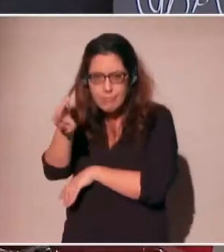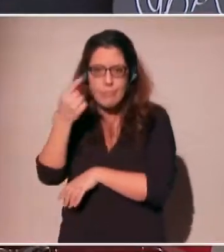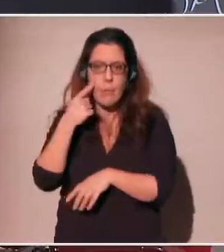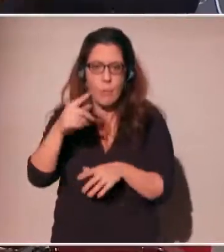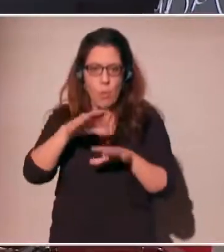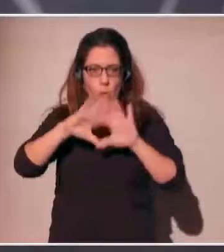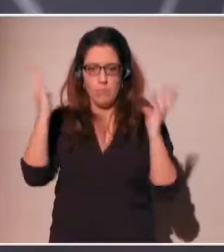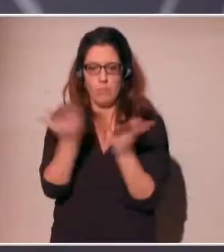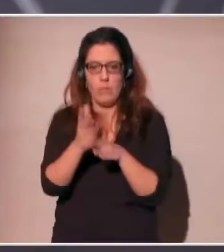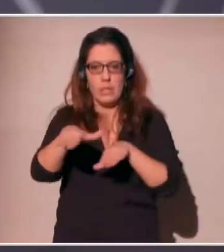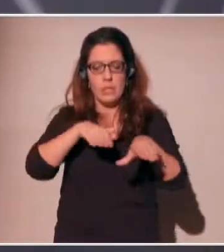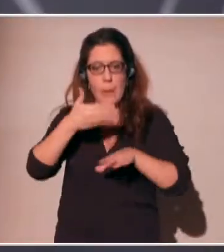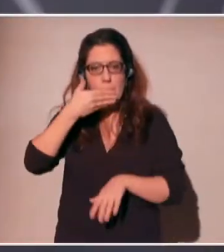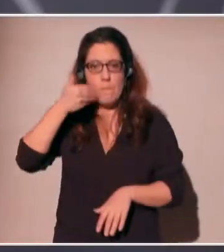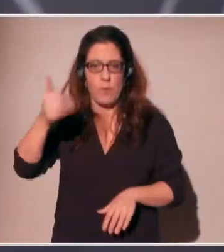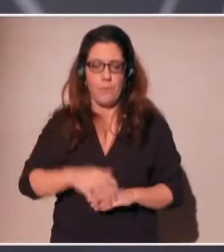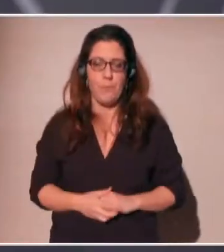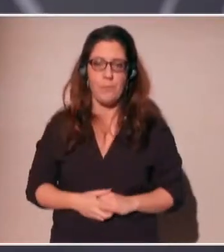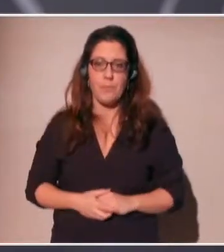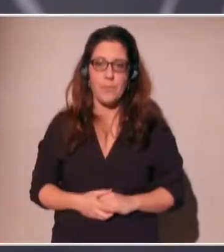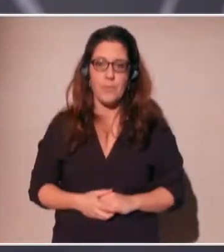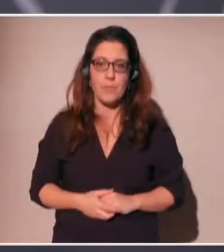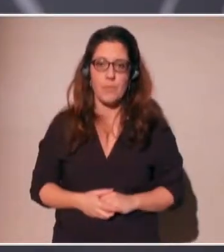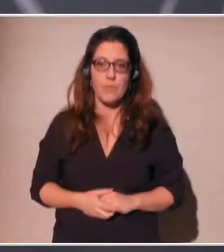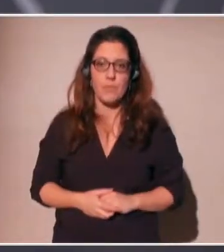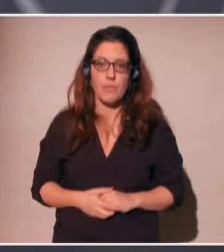tout entier. Au cœur de la santé,